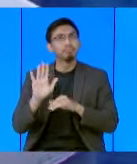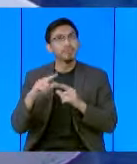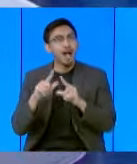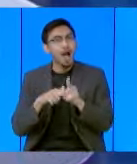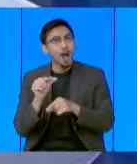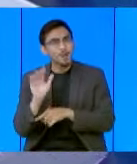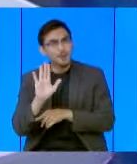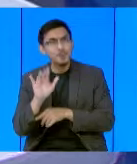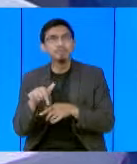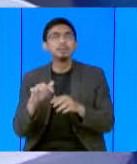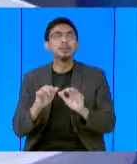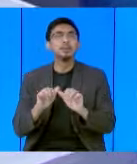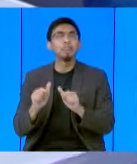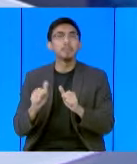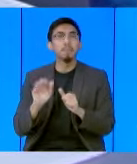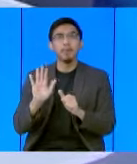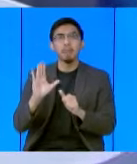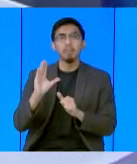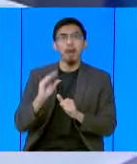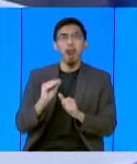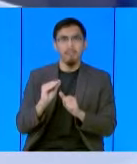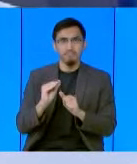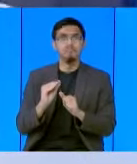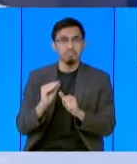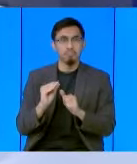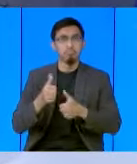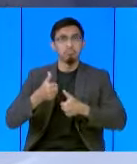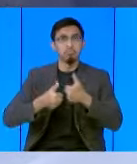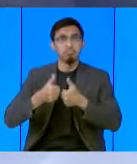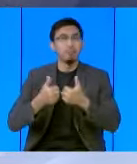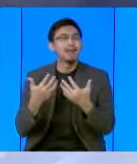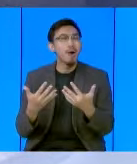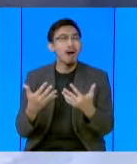Ayu, bagaimana persiapan jelang laga nanti malam? Silahkan dengan laporan Anda.